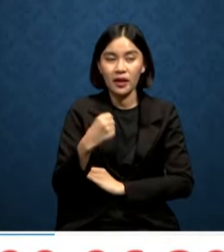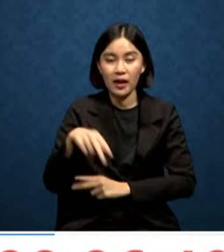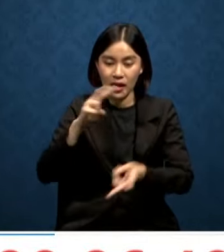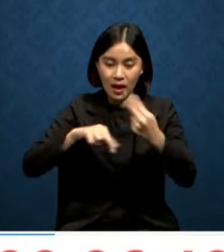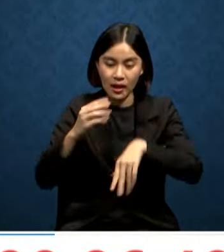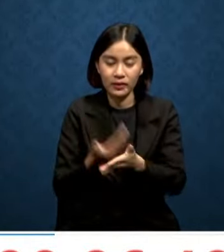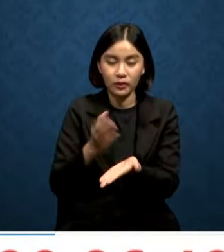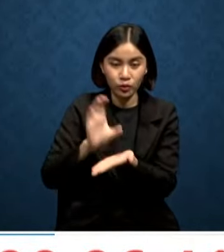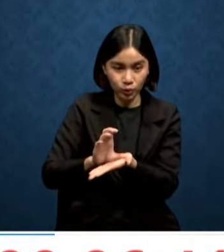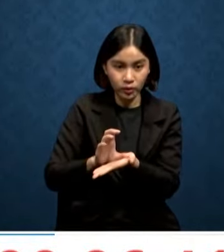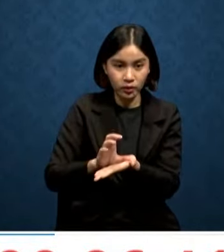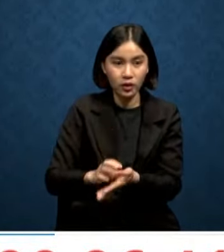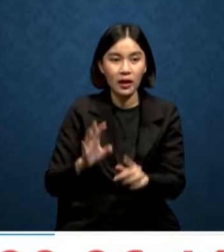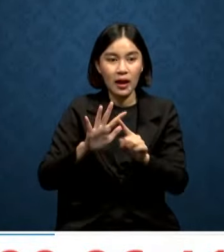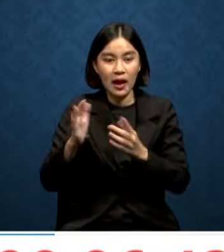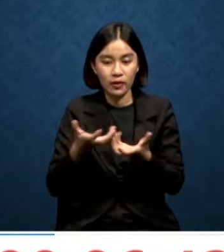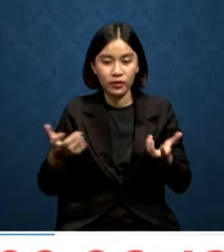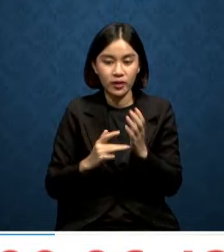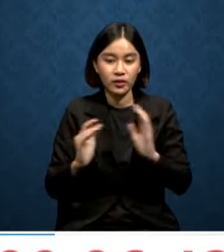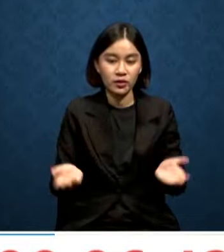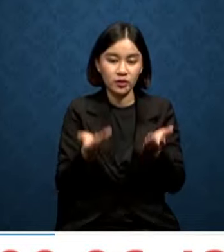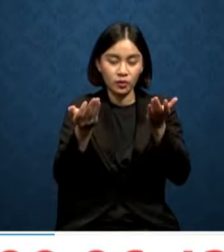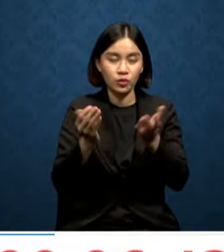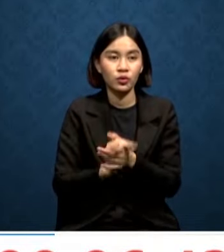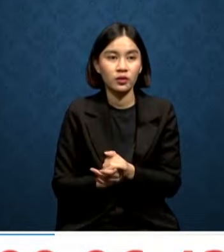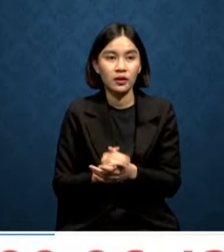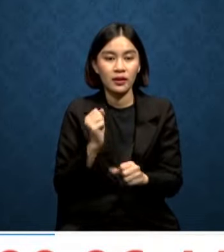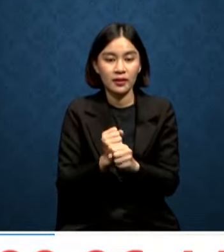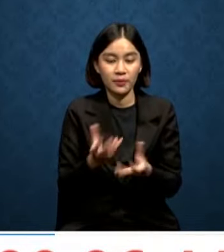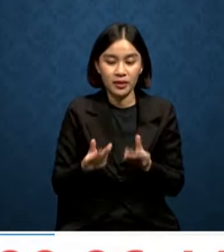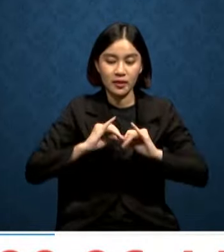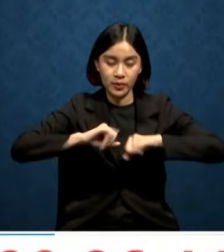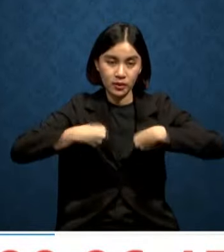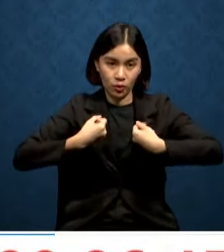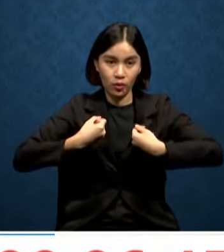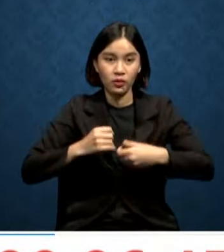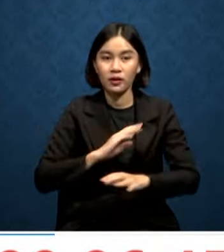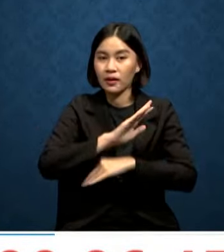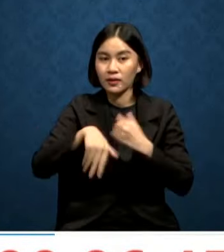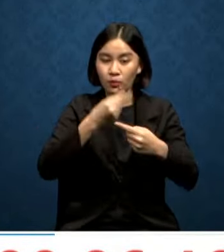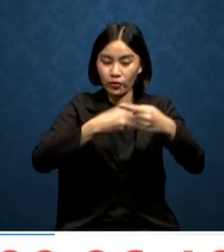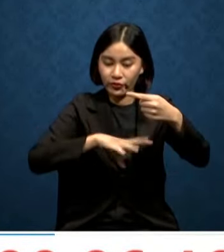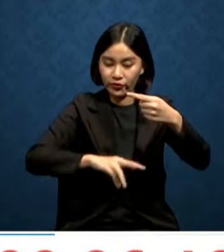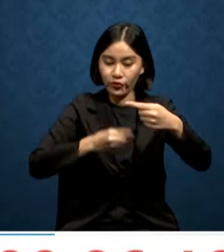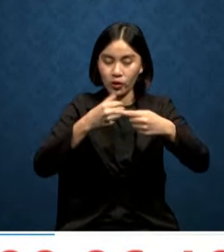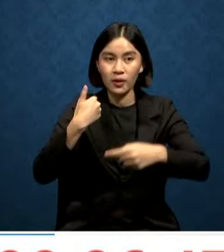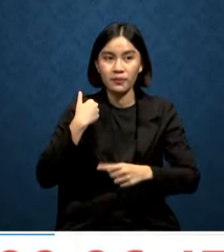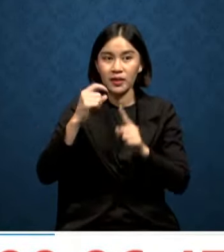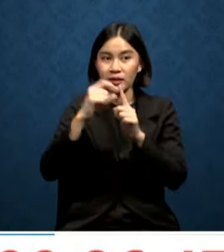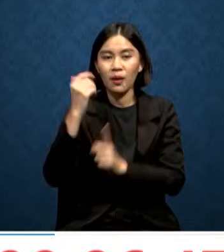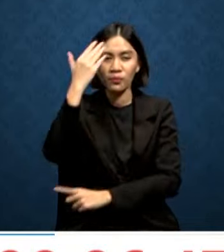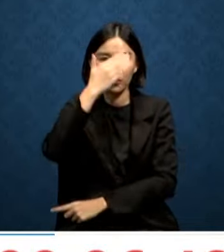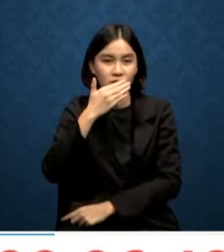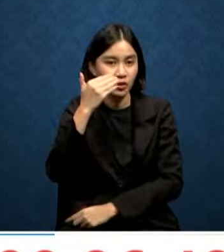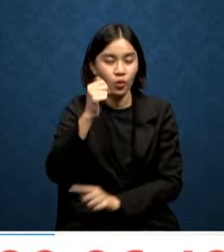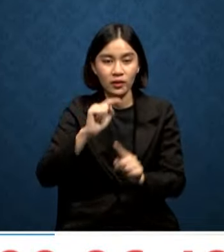ทุน5หนุนนำนวัตกรรมและ6จัดทำกรรมสิทธิ์ที่ดินนะครับซึ่งทั้งหมดนี้เนี่ยถ้าพูดไปมันก็จะมีคำสวยหรูมากมาย